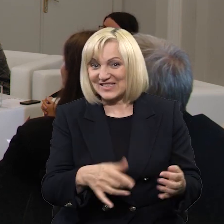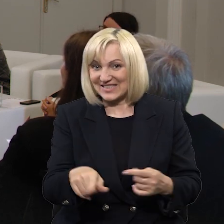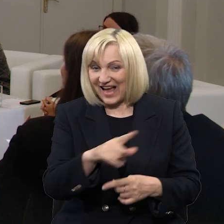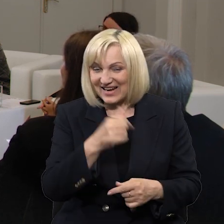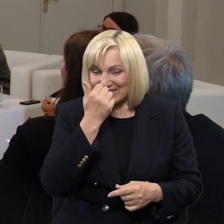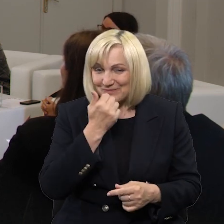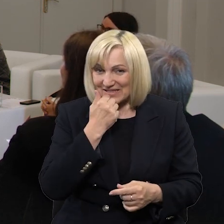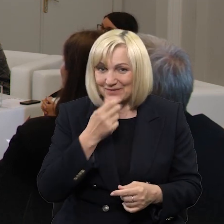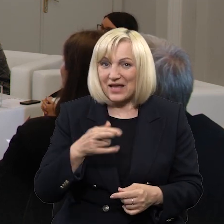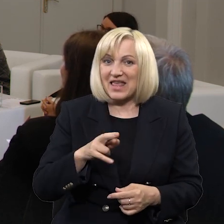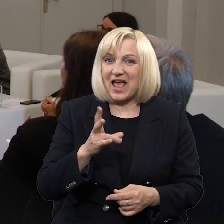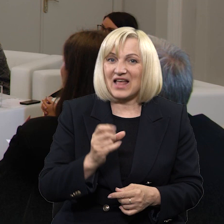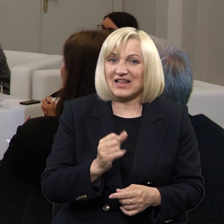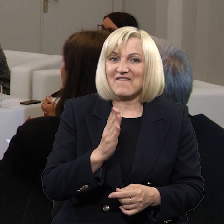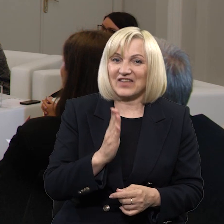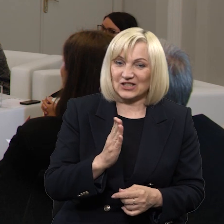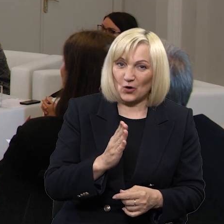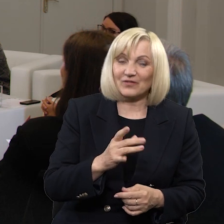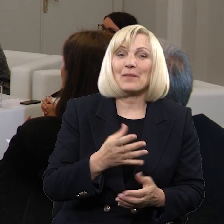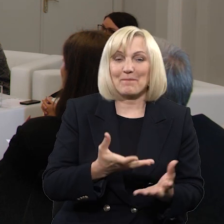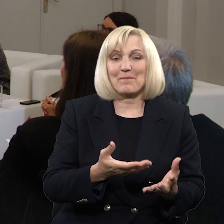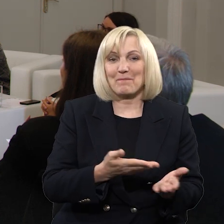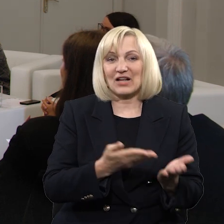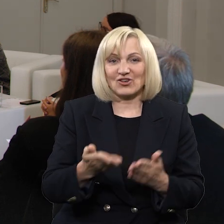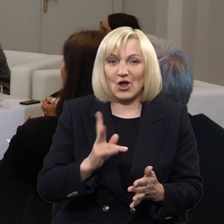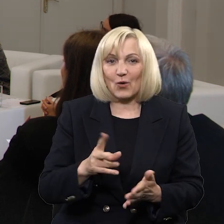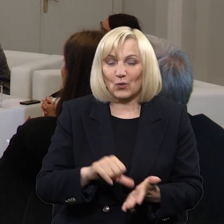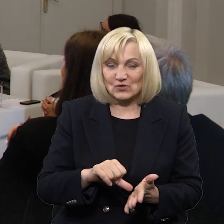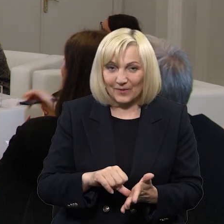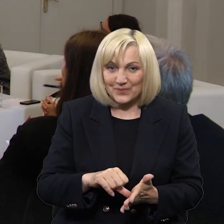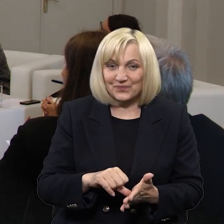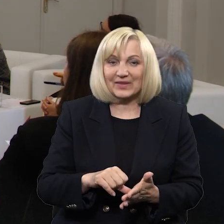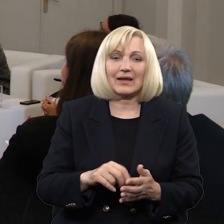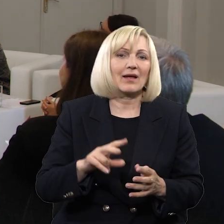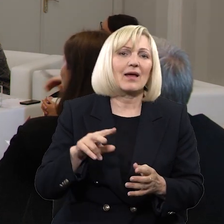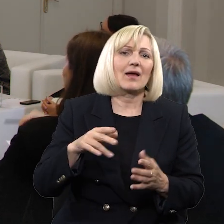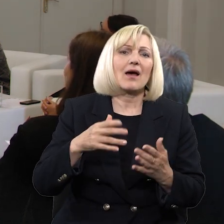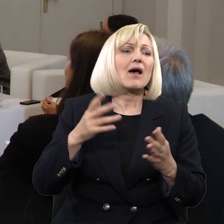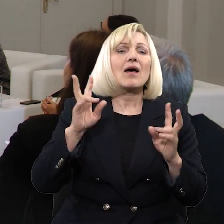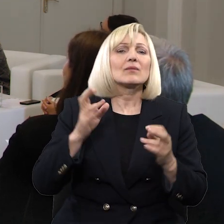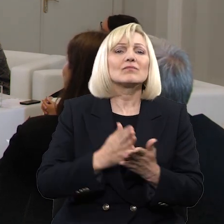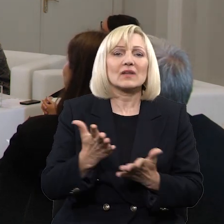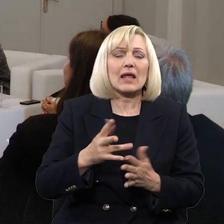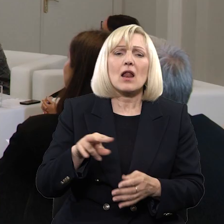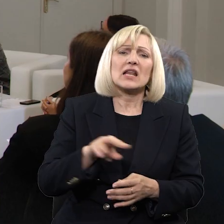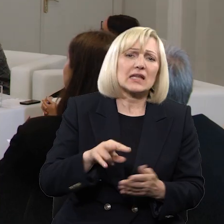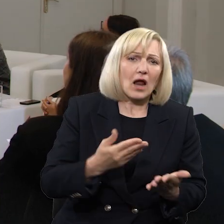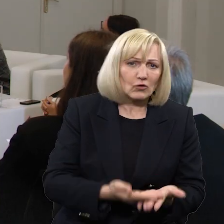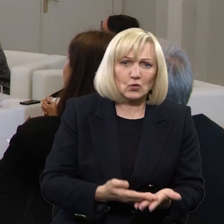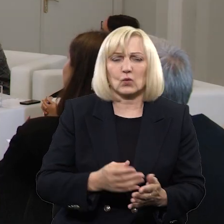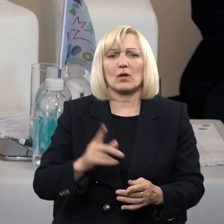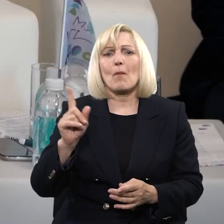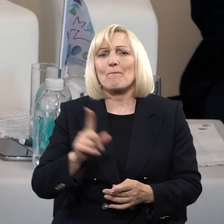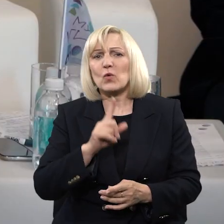в зале Спасибо Яна Викторовна поэтому Приглашаю к участию рубрики литературные музыкальные